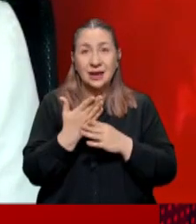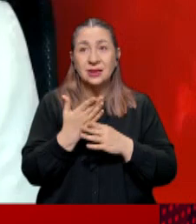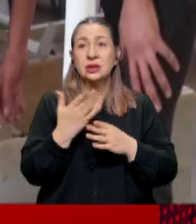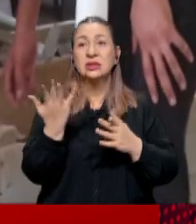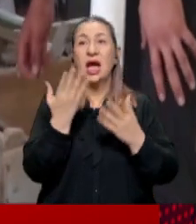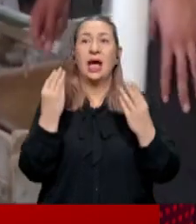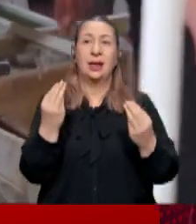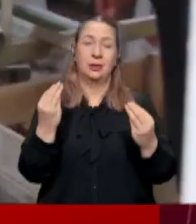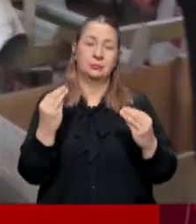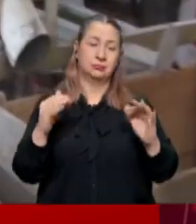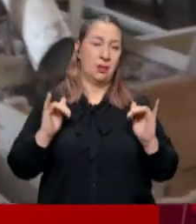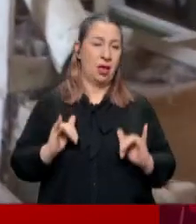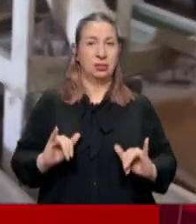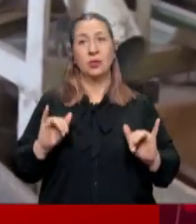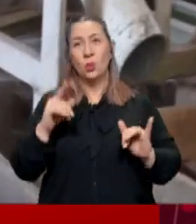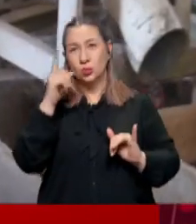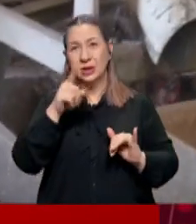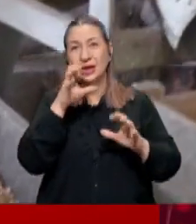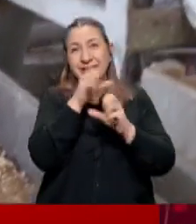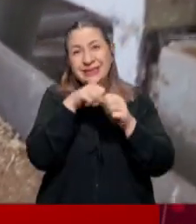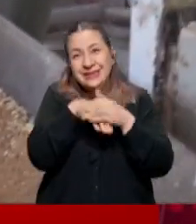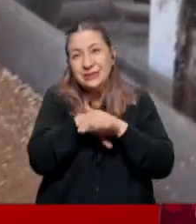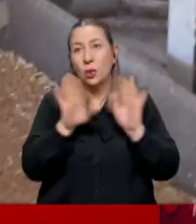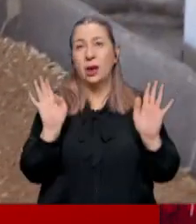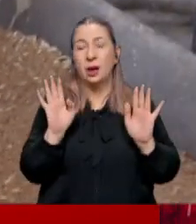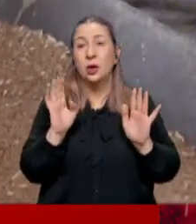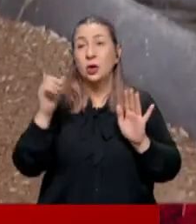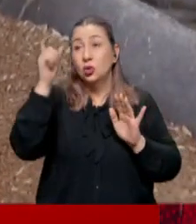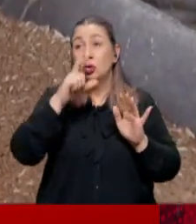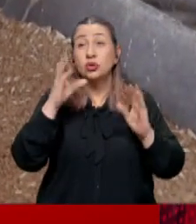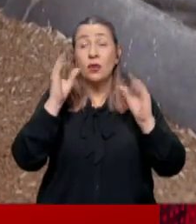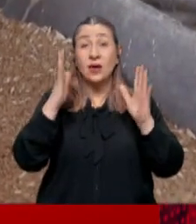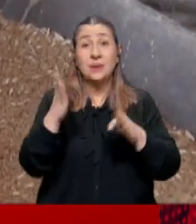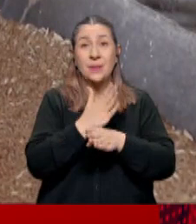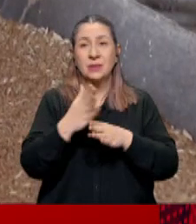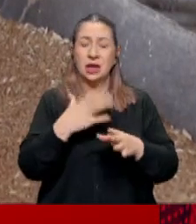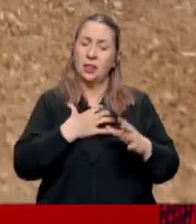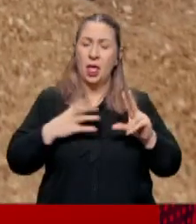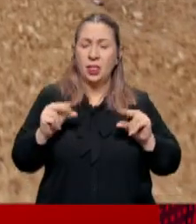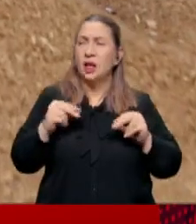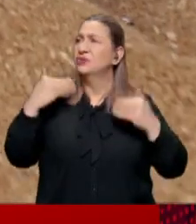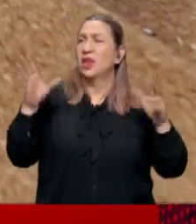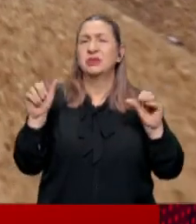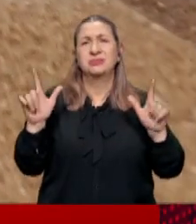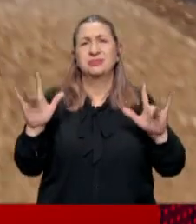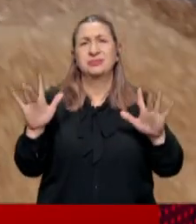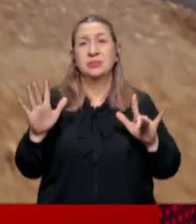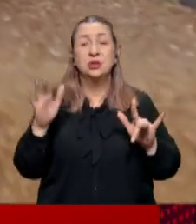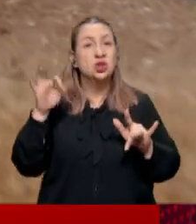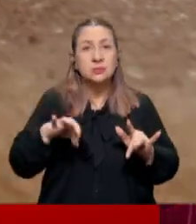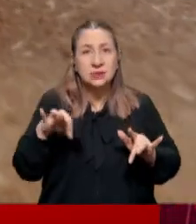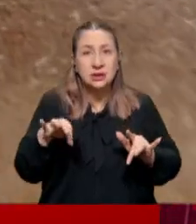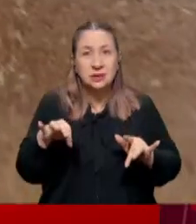durumumuz daha iyiydi. Muhtemelen bunu gizliyorlar. Yani Türkiye'nin birçok üründe kendine yeterliliği daha iyi durumdaydı.